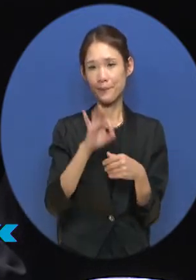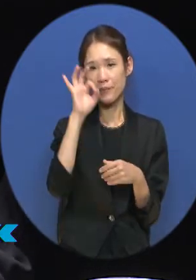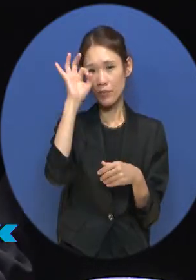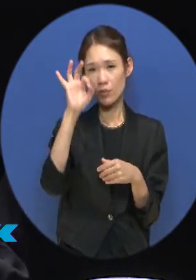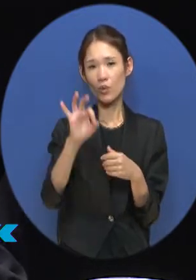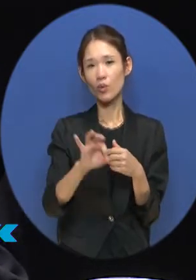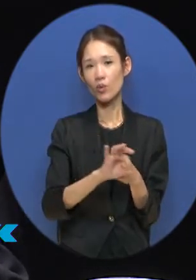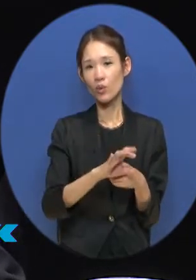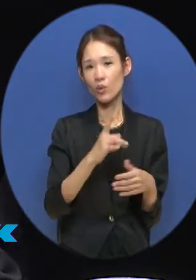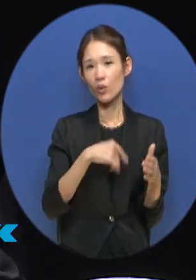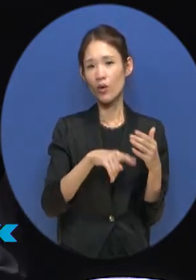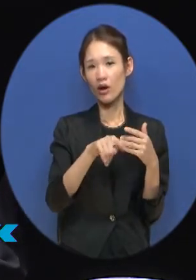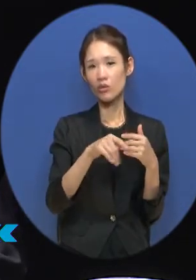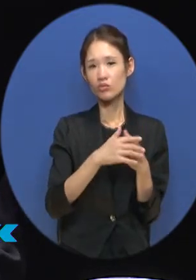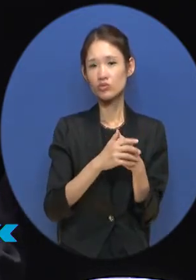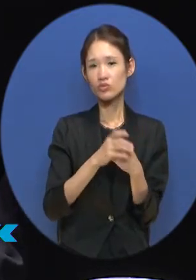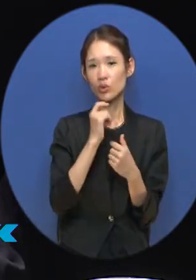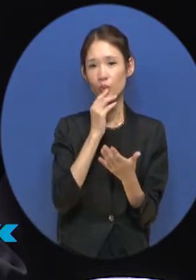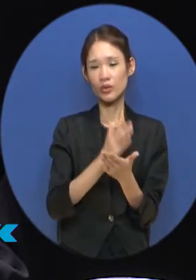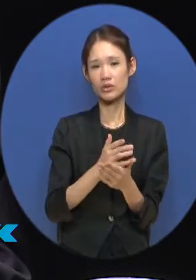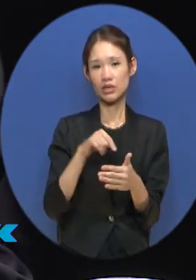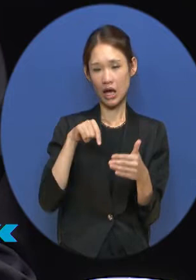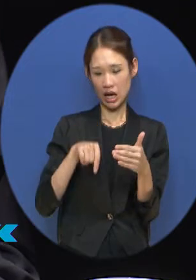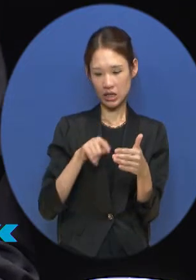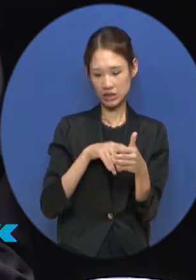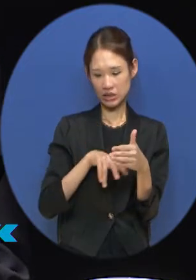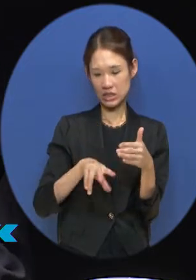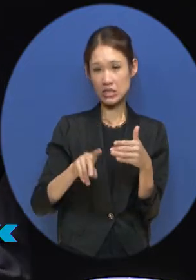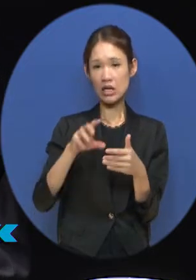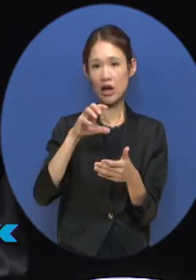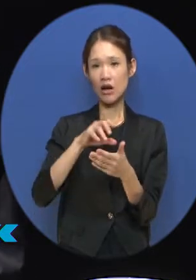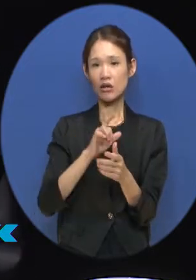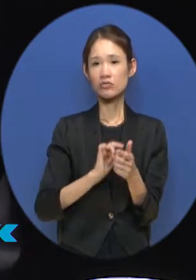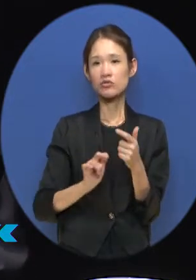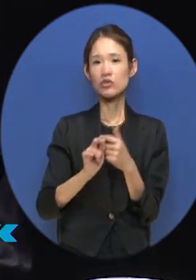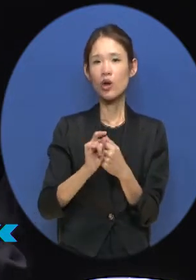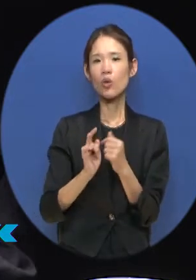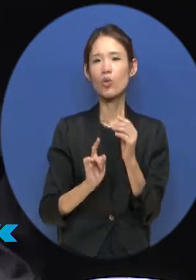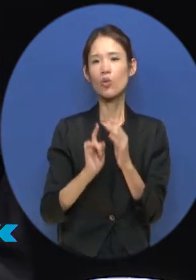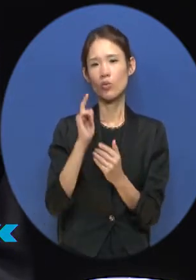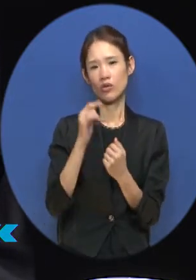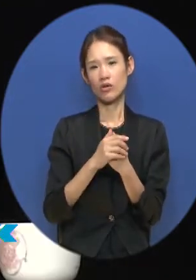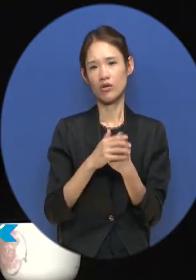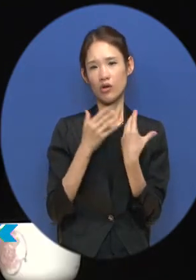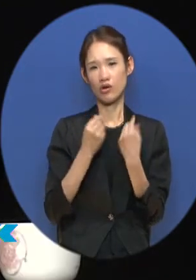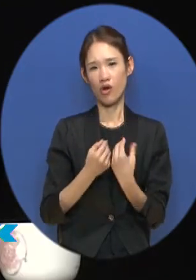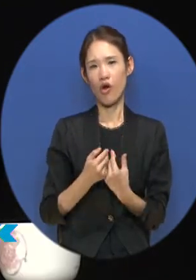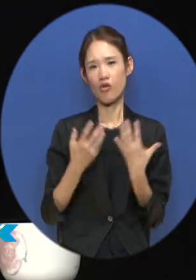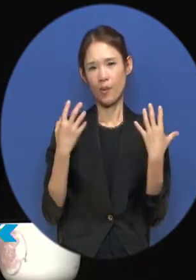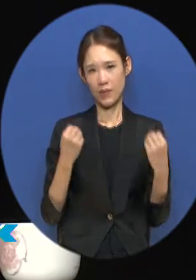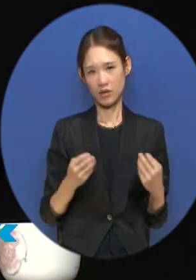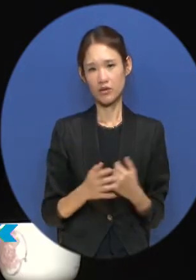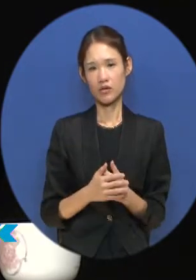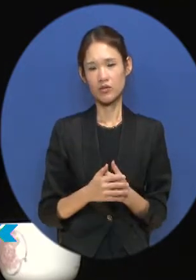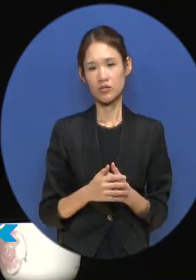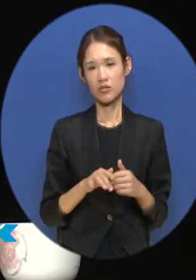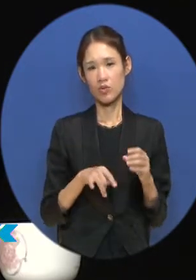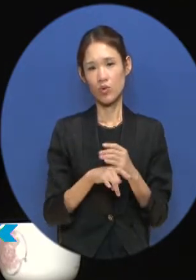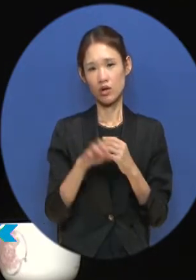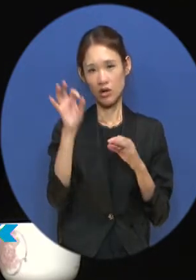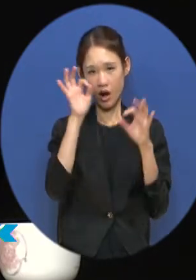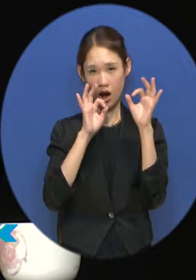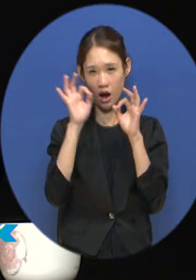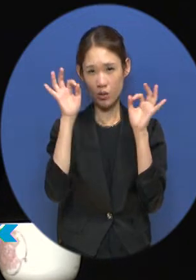그 외부 농도보다 아래 지하에 역사에 있는 승강장 농도가 더 높아요. 그런 경우도 굉장히 많습니다. 그래서 원인을 알아보니까 그런